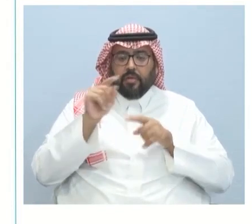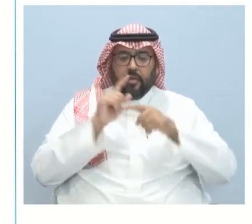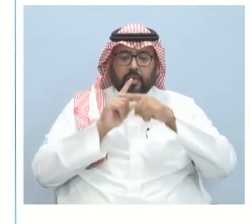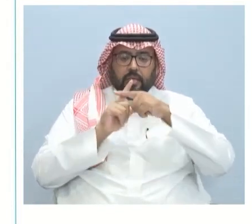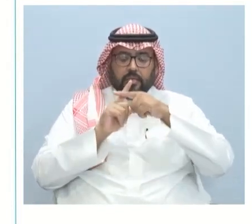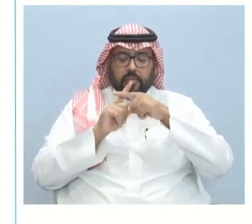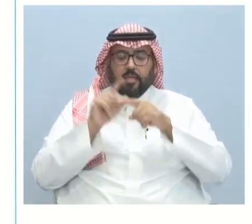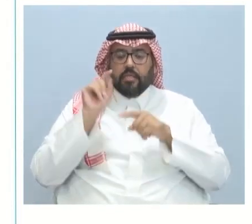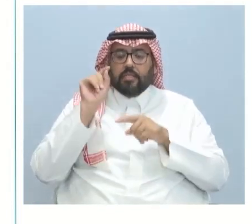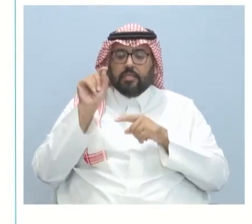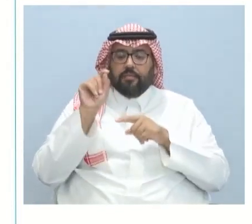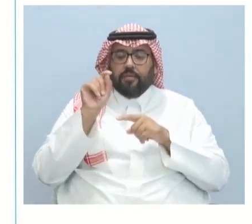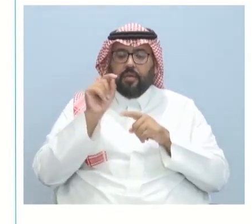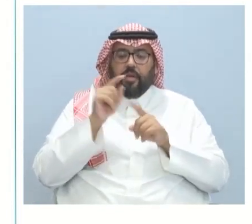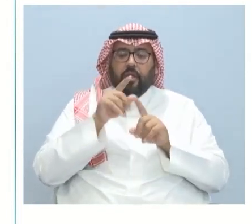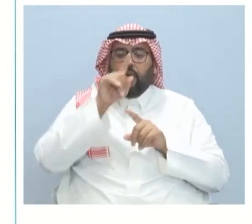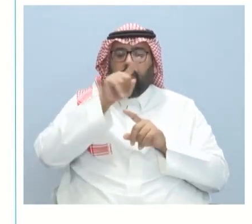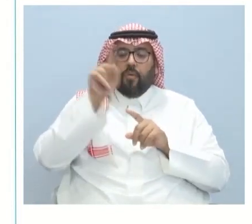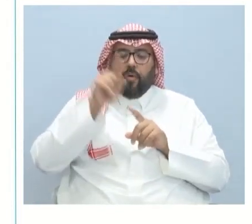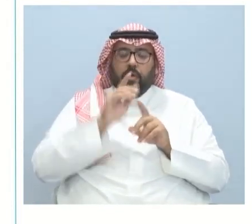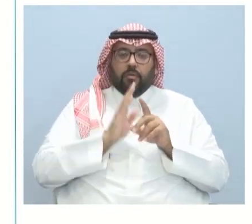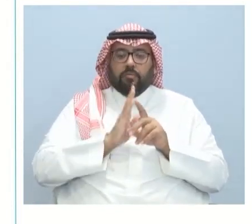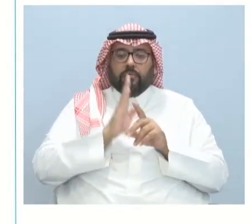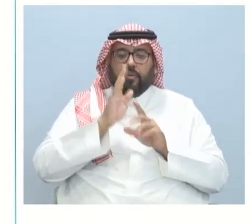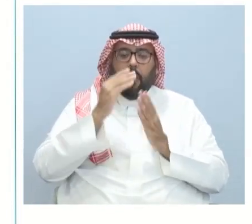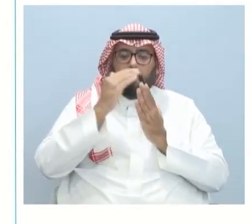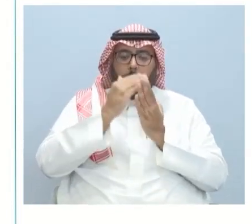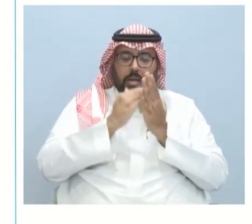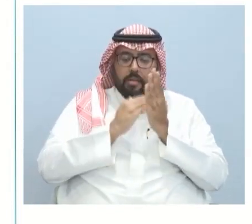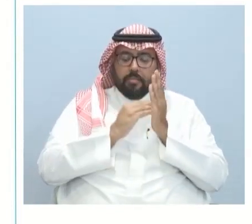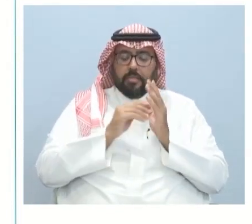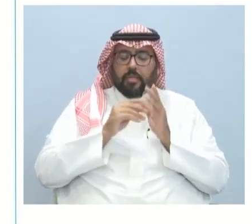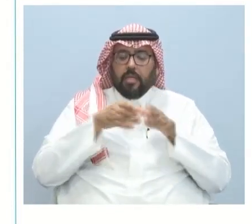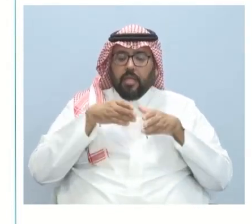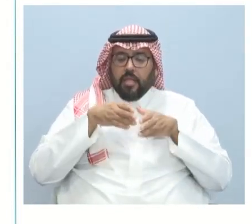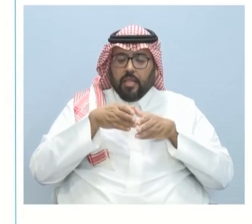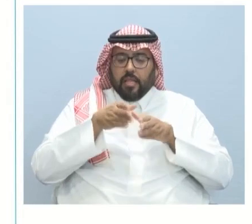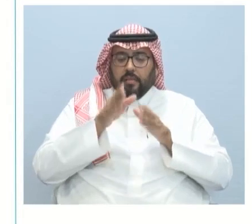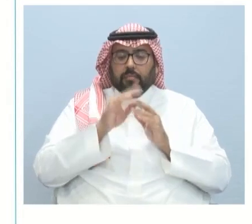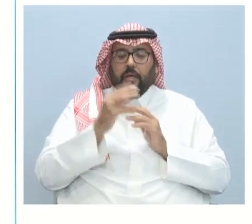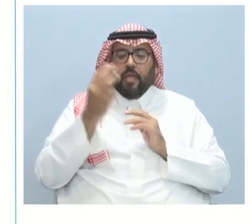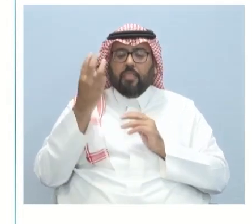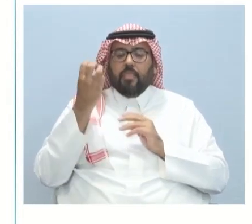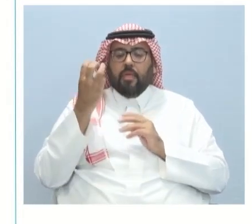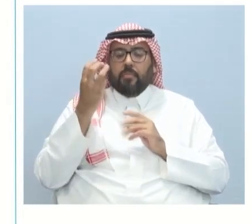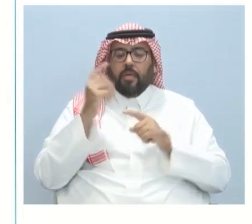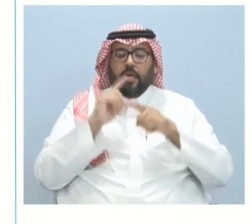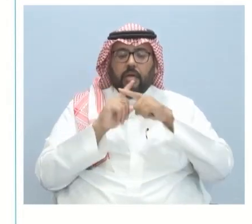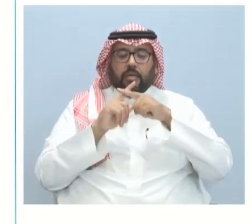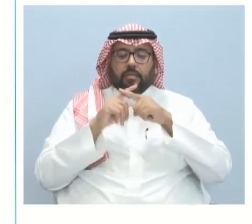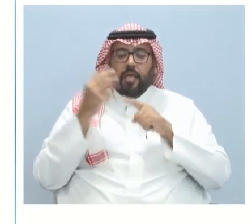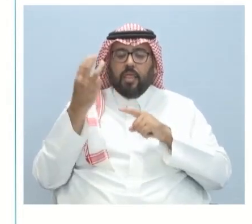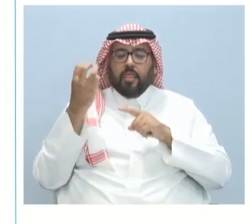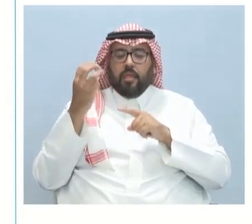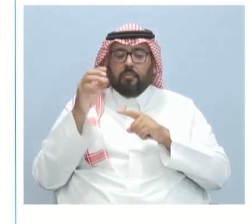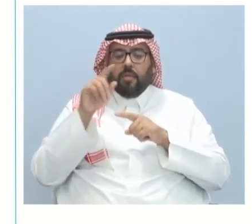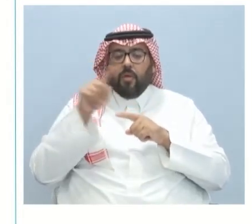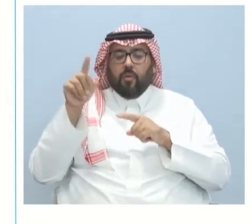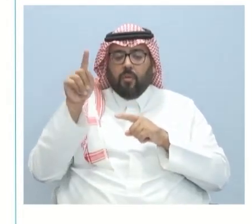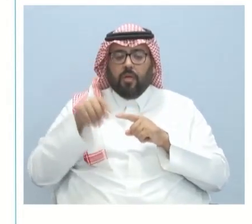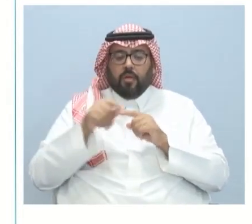واي وكان اتجاه الروبوت لاعلى انشئ برنامج للذهاب الى احداثيات 300 اكس و300